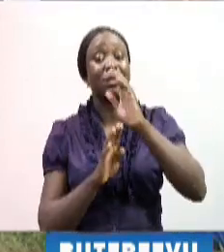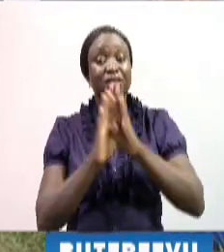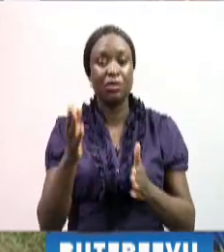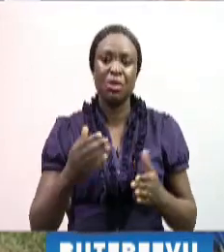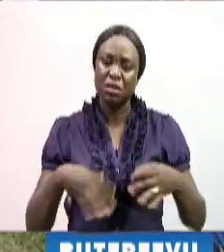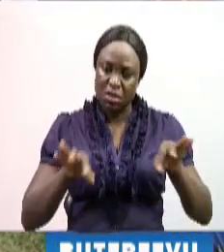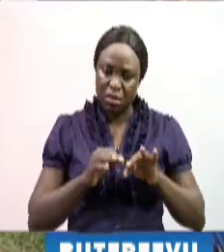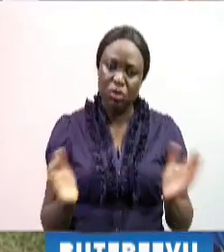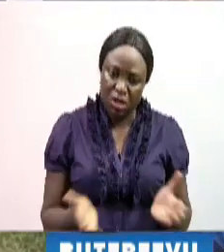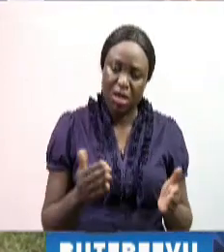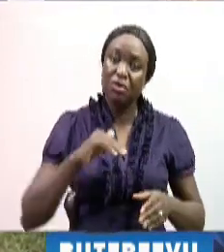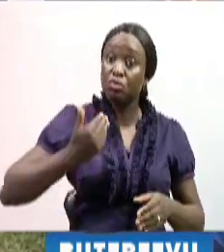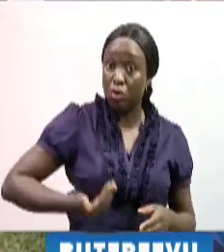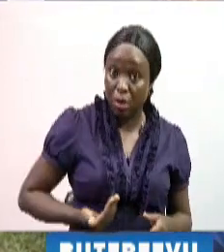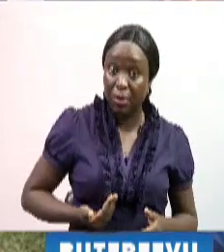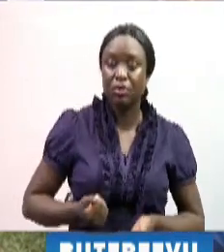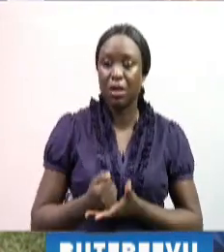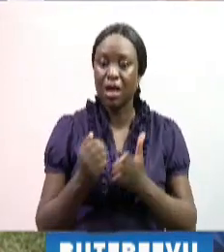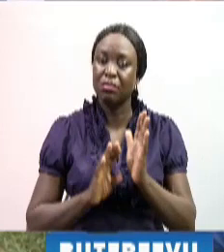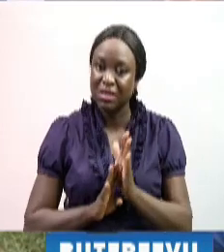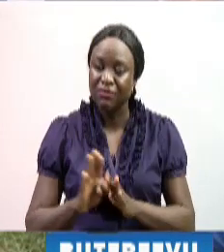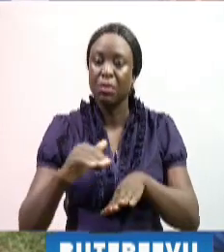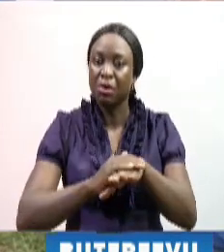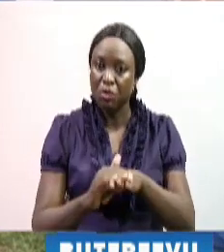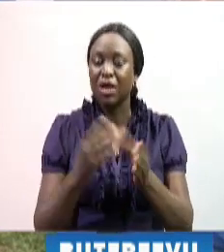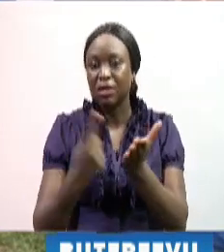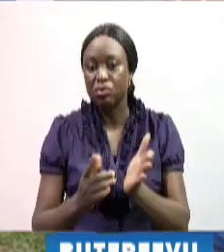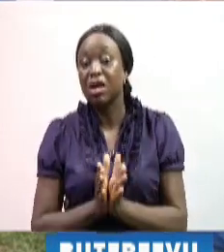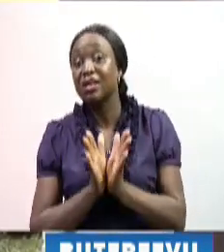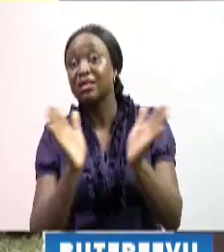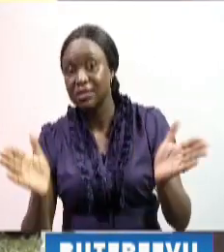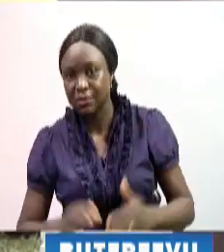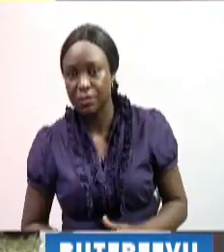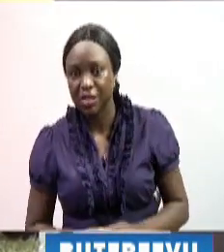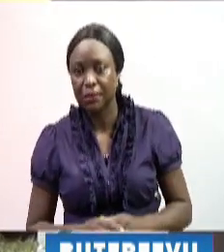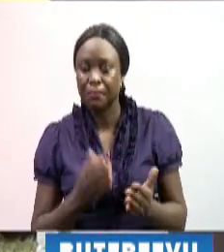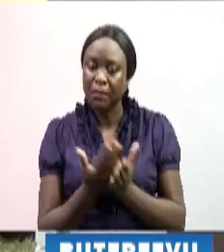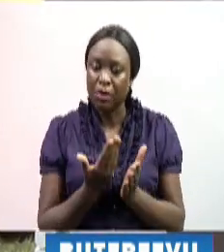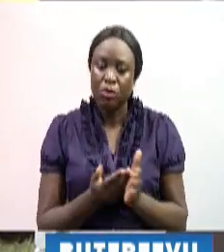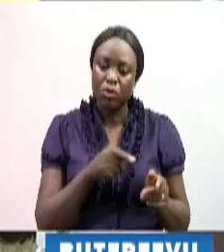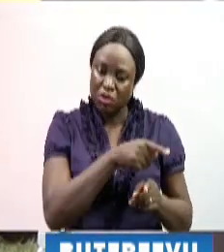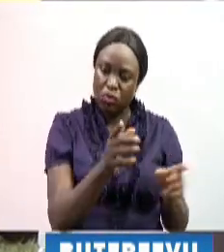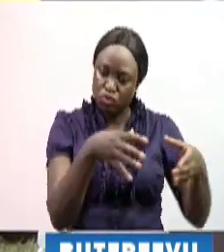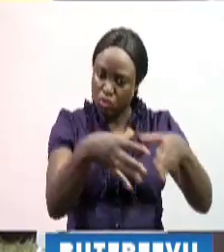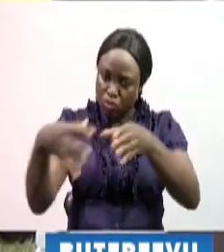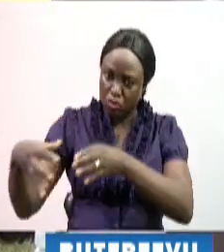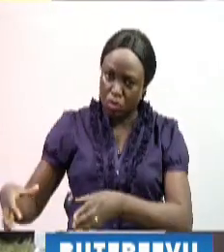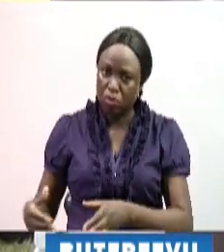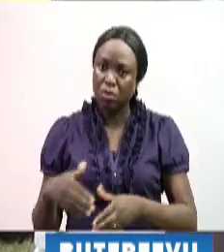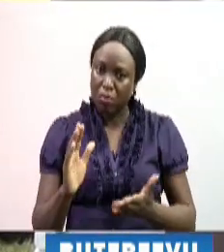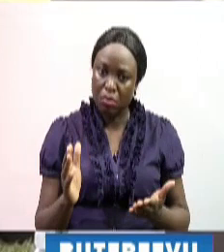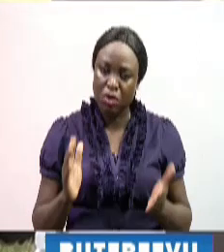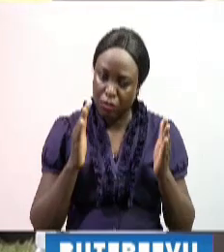abakyala okusobola okutwala ensi Buganda neggwanga Uganda awamu mu maaso bwatyo n'asaba ebibiina bino okwongera